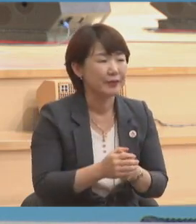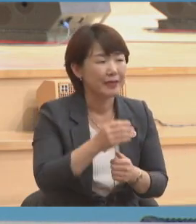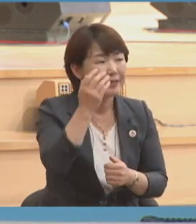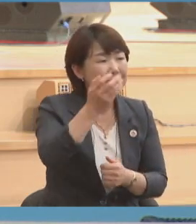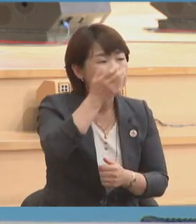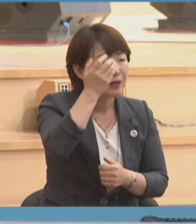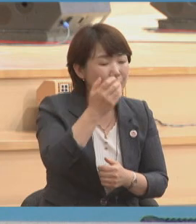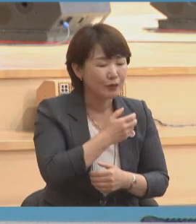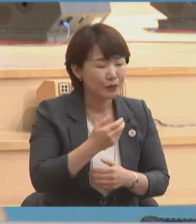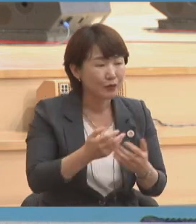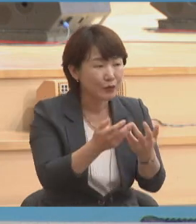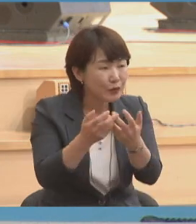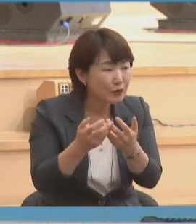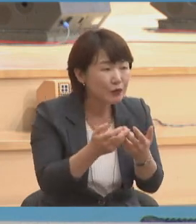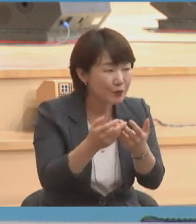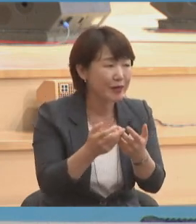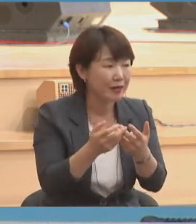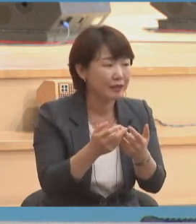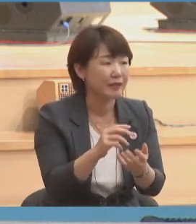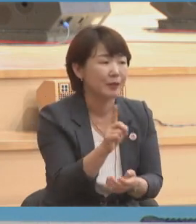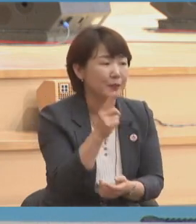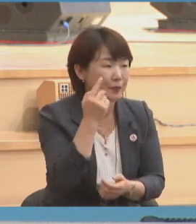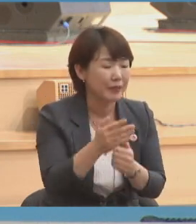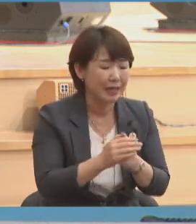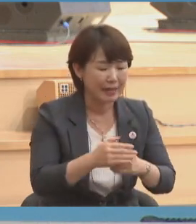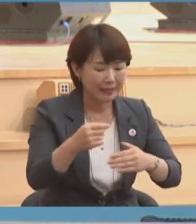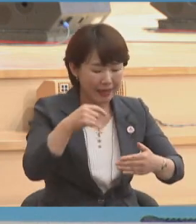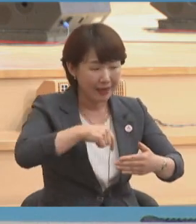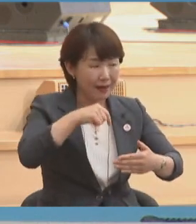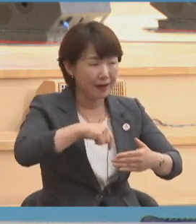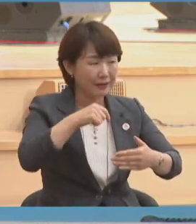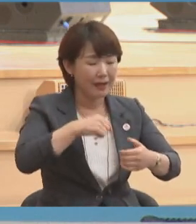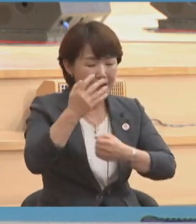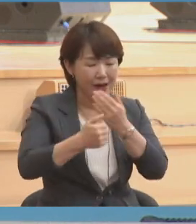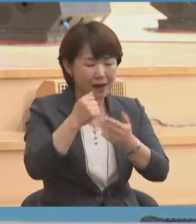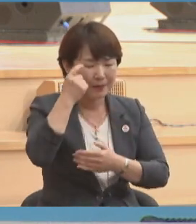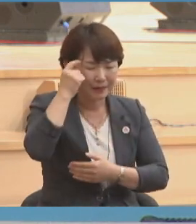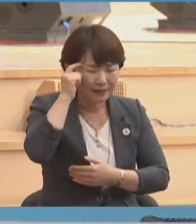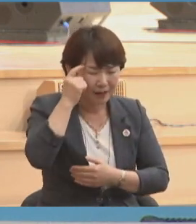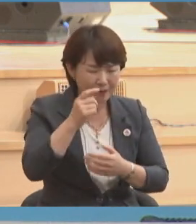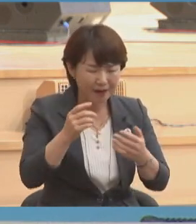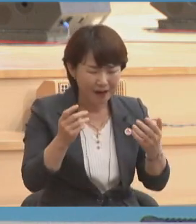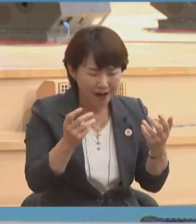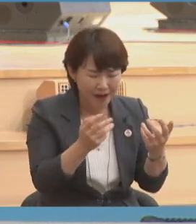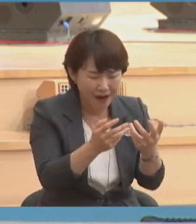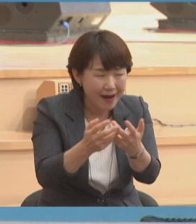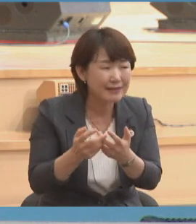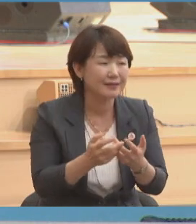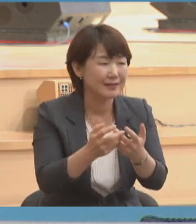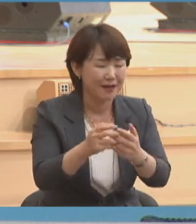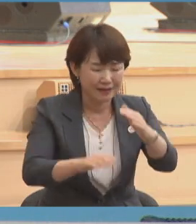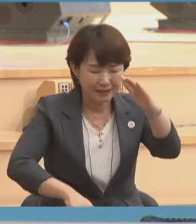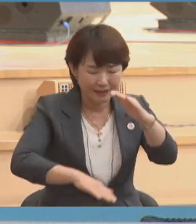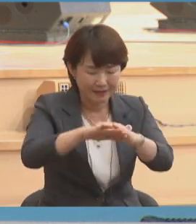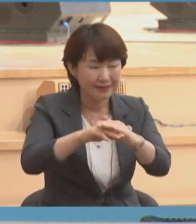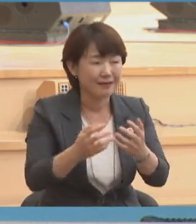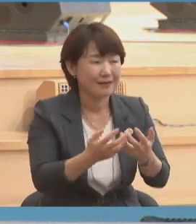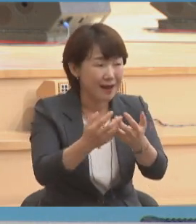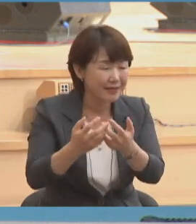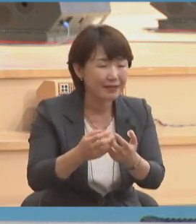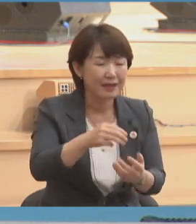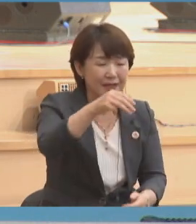게 뭐냐? 우리 내면에 하나님의 생각으로 가득 채워지는 거예요. 충만이라는